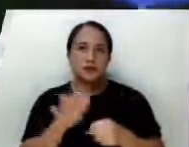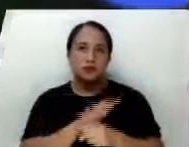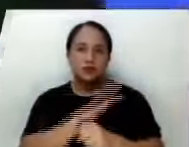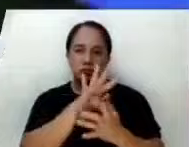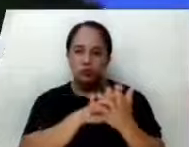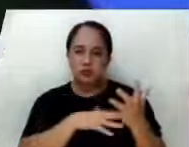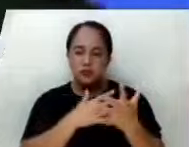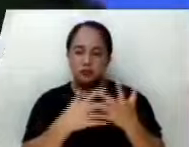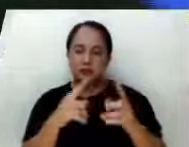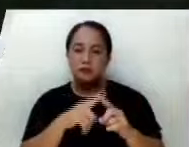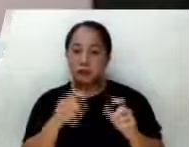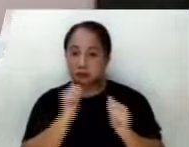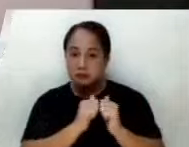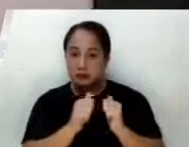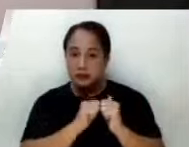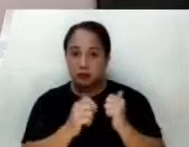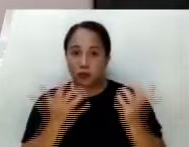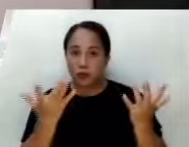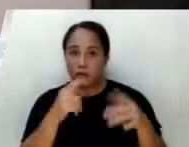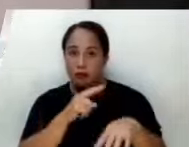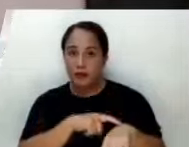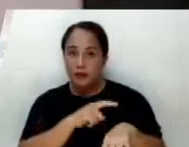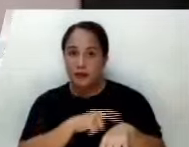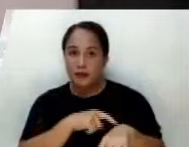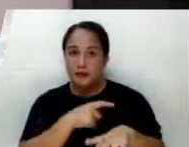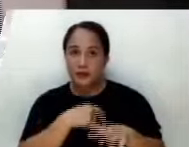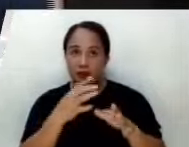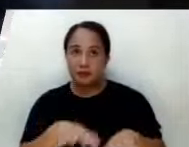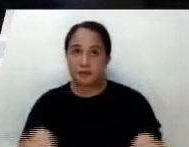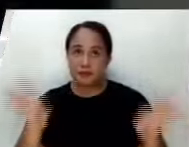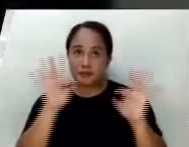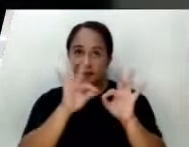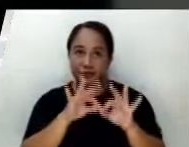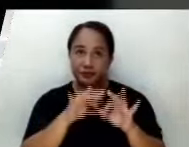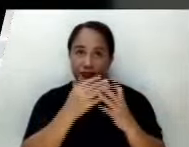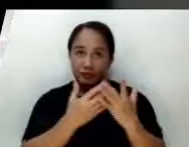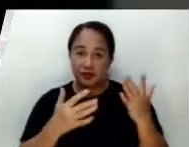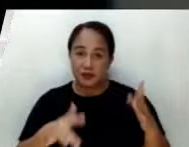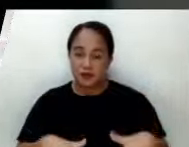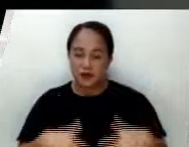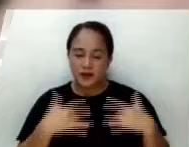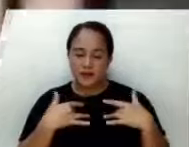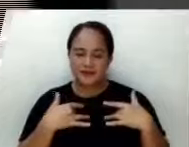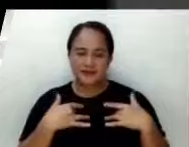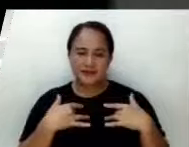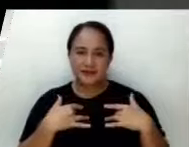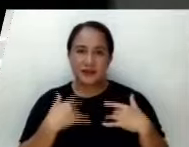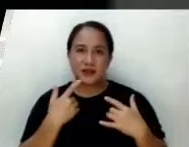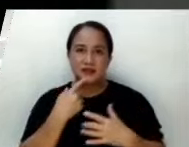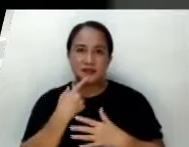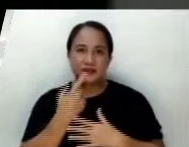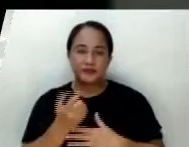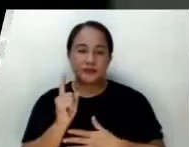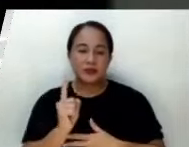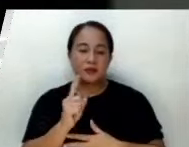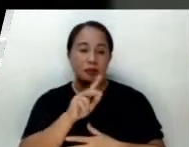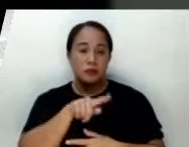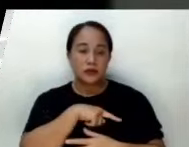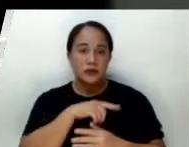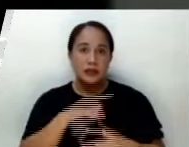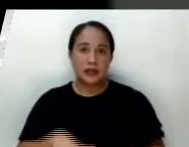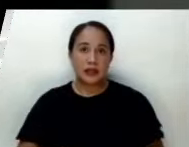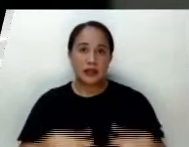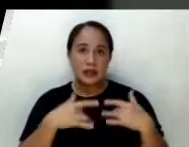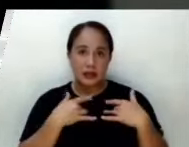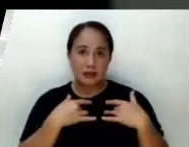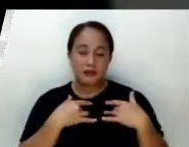ibig sabihin na wala siyang oras para sa mga importanteng bagay sa buhay niya. When you say like my personal life takes a backseat,